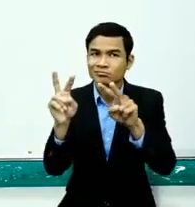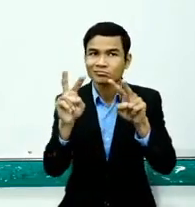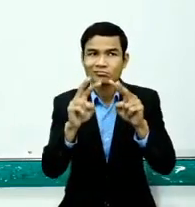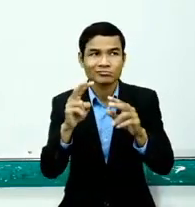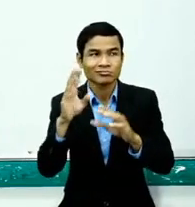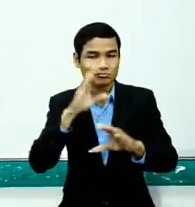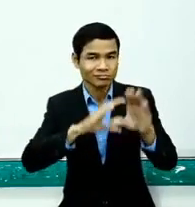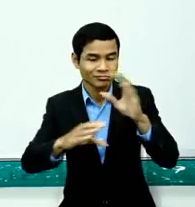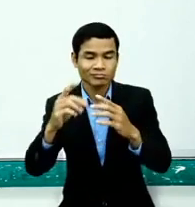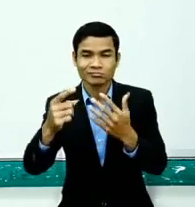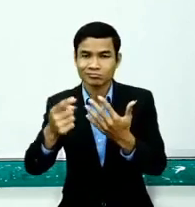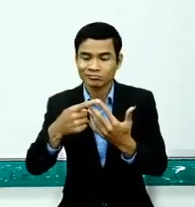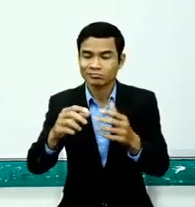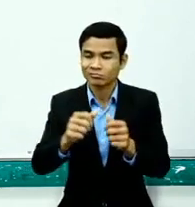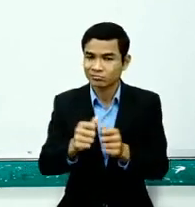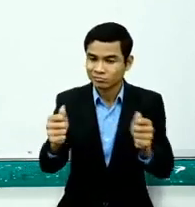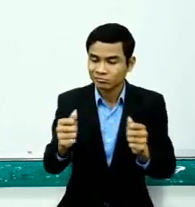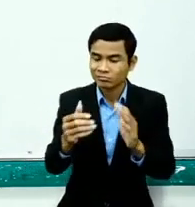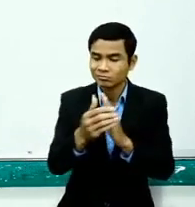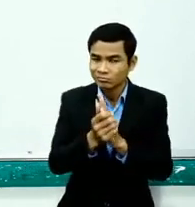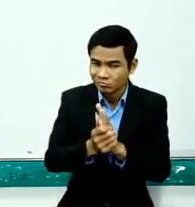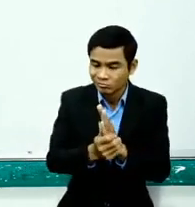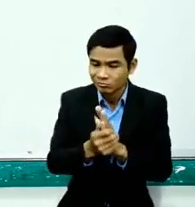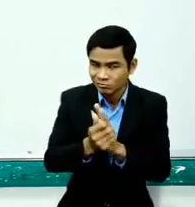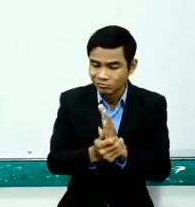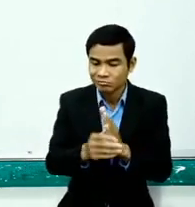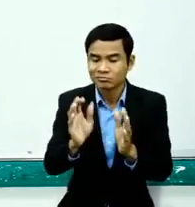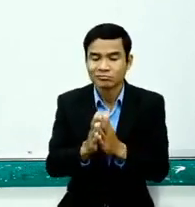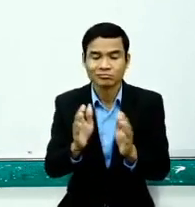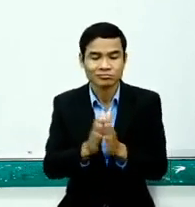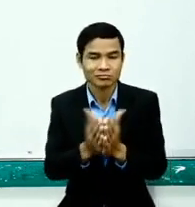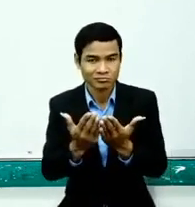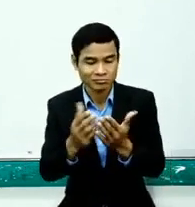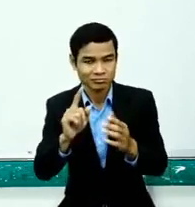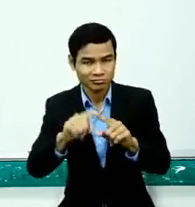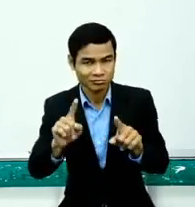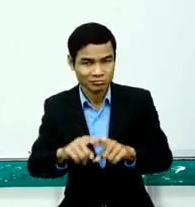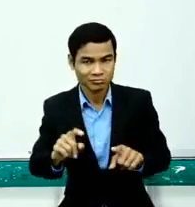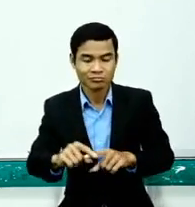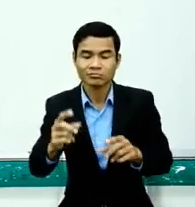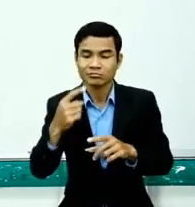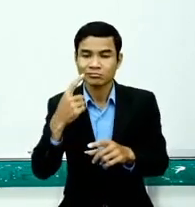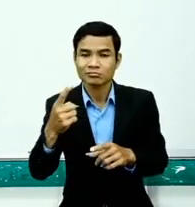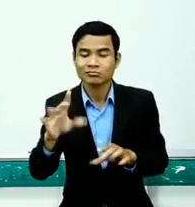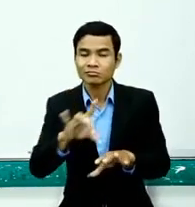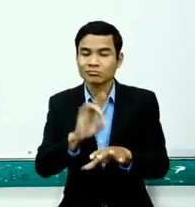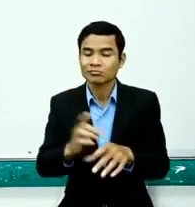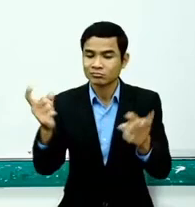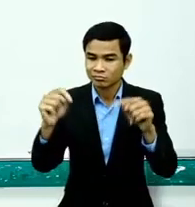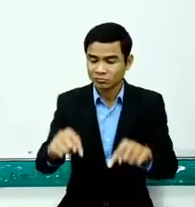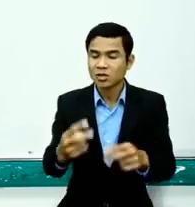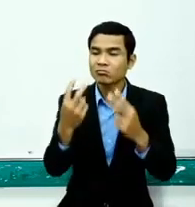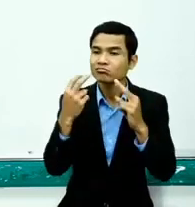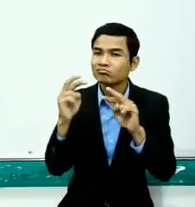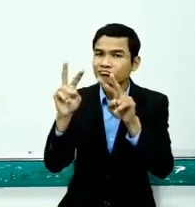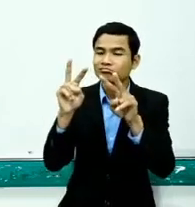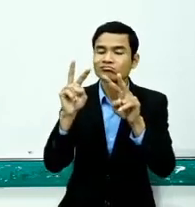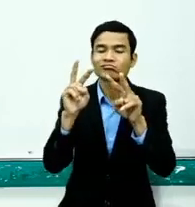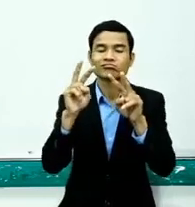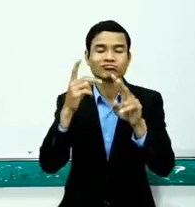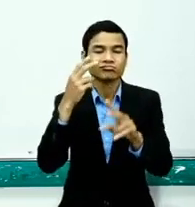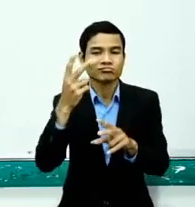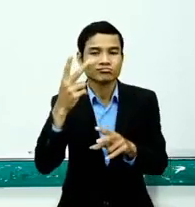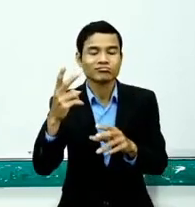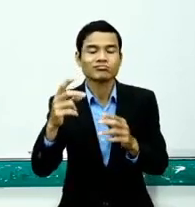ក្នុងចាកសែតទស្សនាវដ្តីឬក៏ក្នុងសិភើផ្សេងផ្សេងហើយស្អែកប្រាប់អ្នកគ្រូថាកូនបានរកឃើញស្រាក់អណាចាអញ្ចឹ